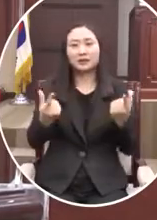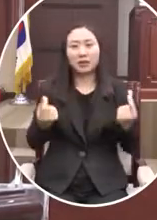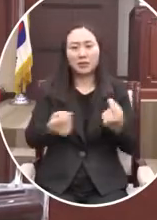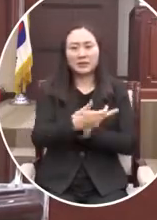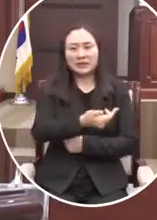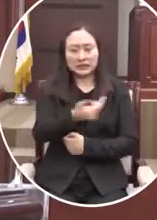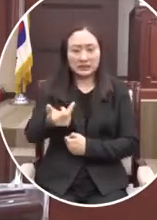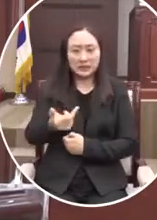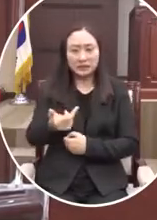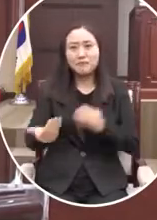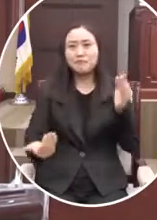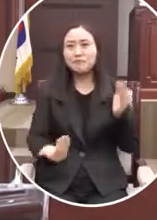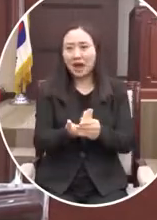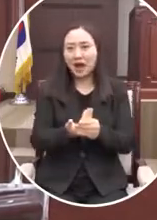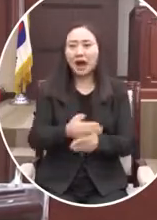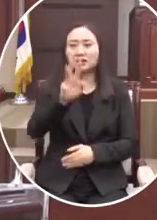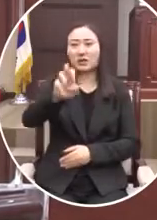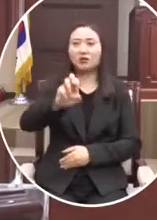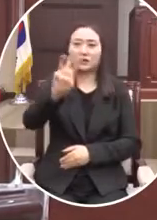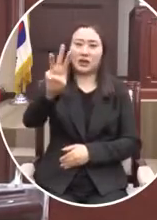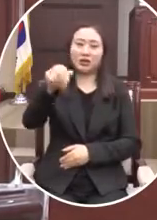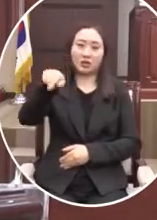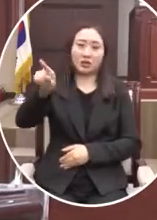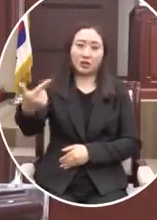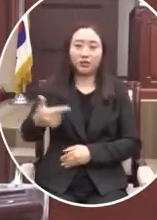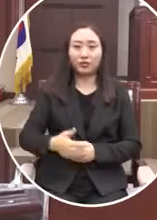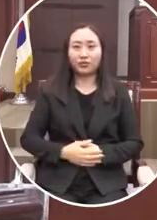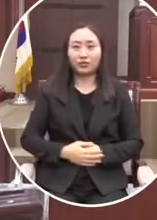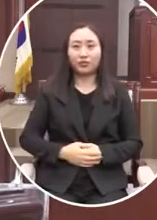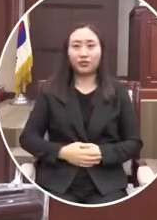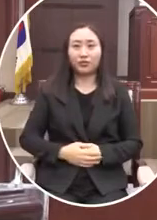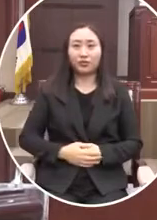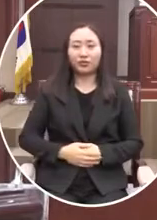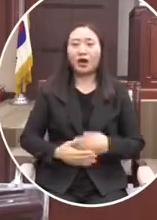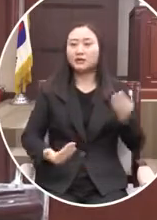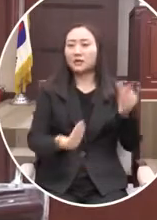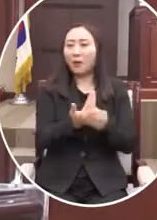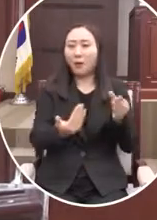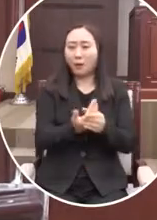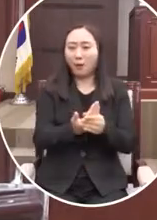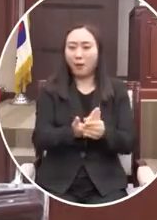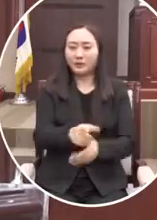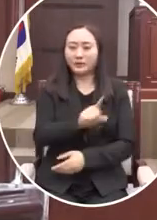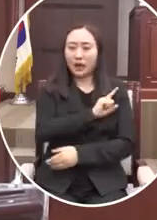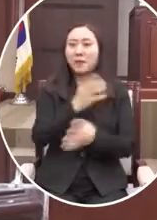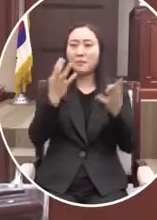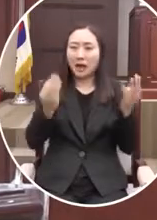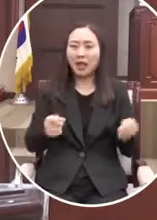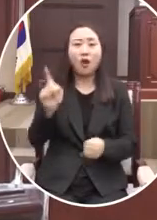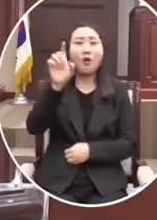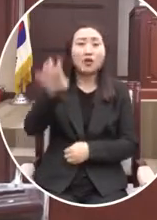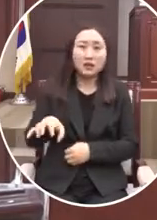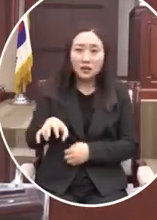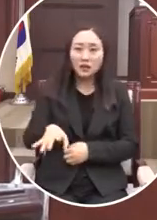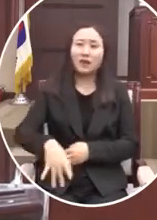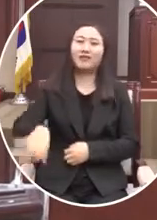이번과 같은 대형 참사가 33건입니다. 사고를 가장 많이 일으킨